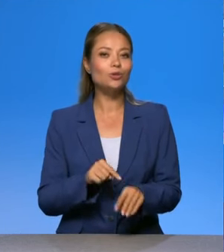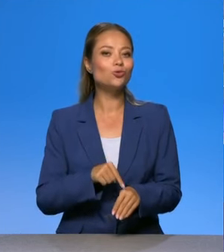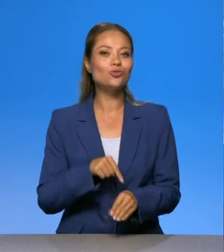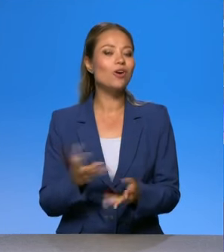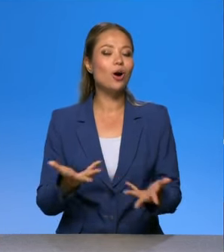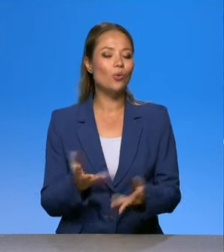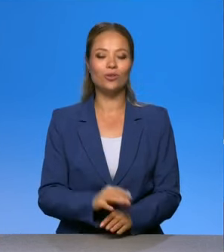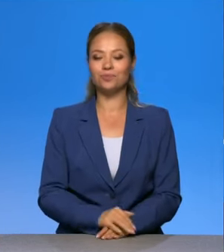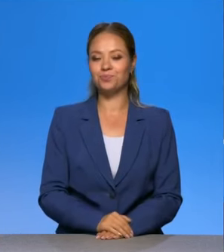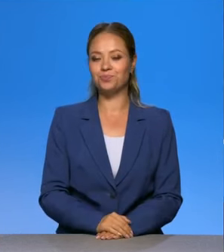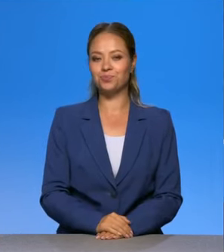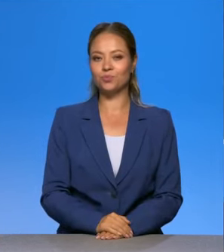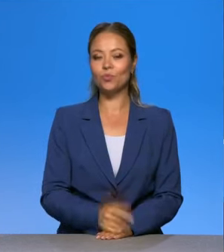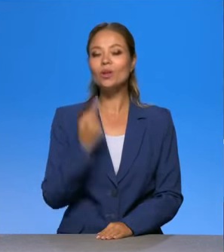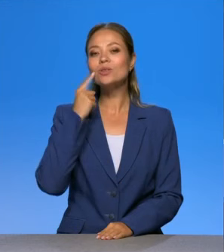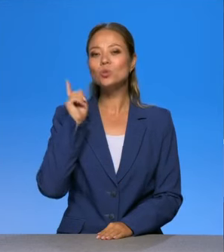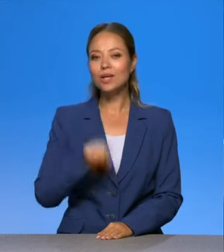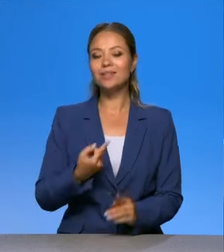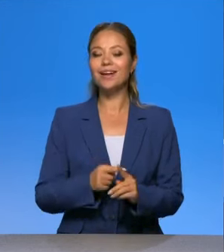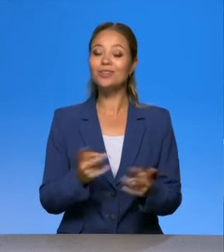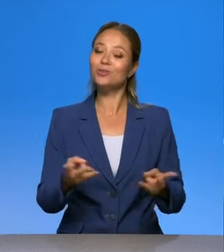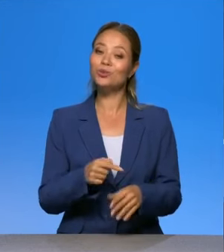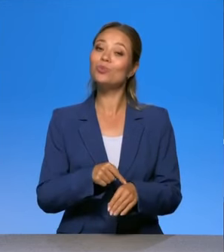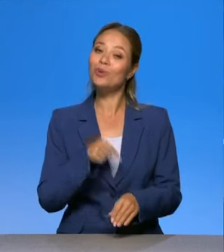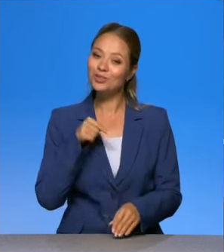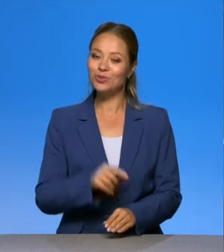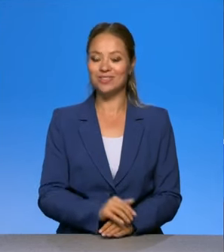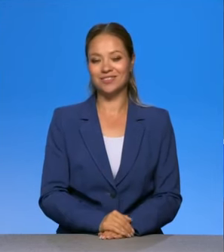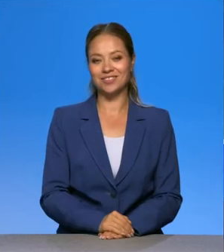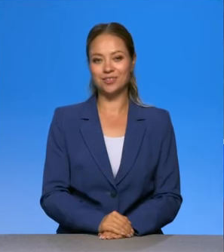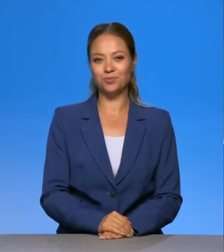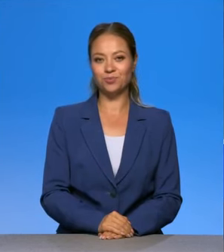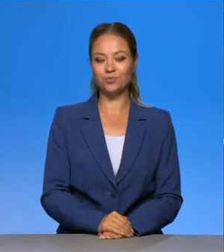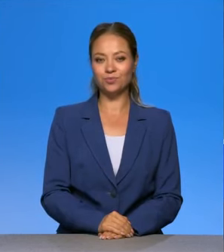ну, это надо, конечно, ощутить. В этом плане